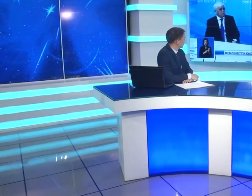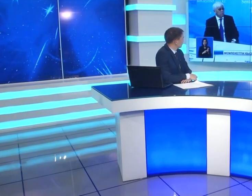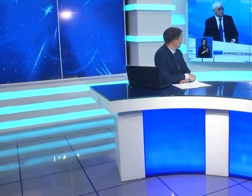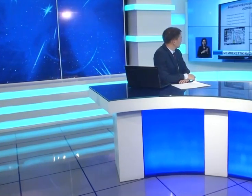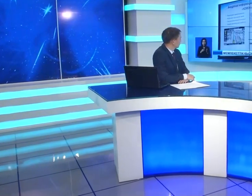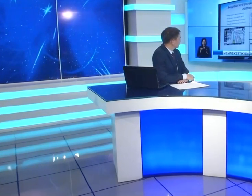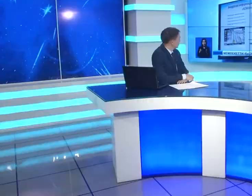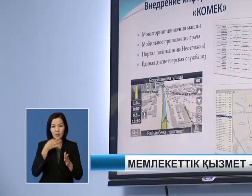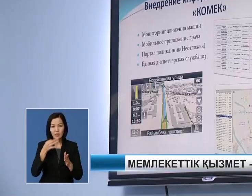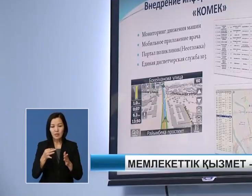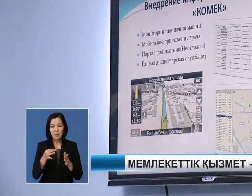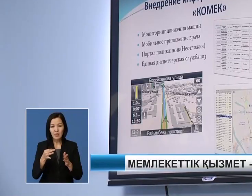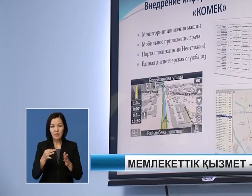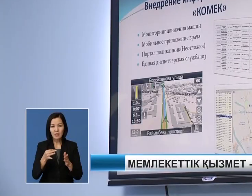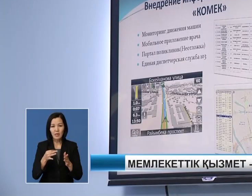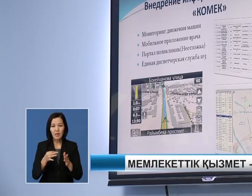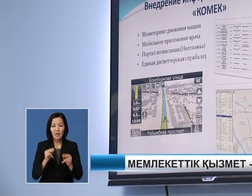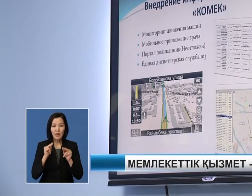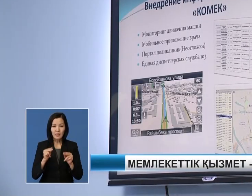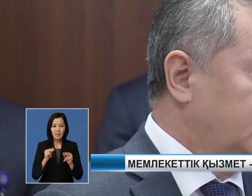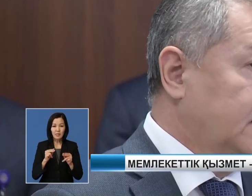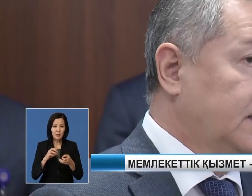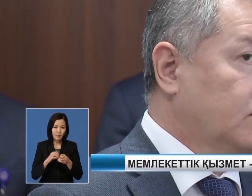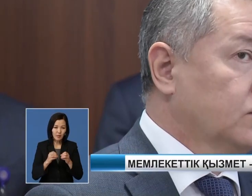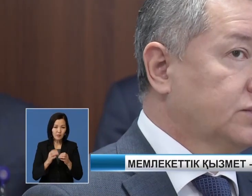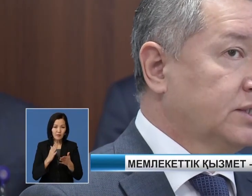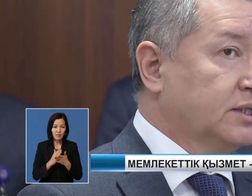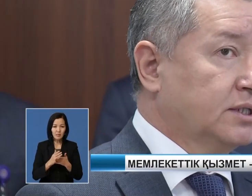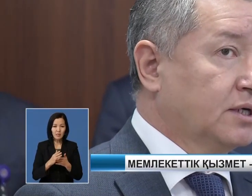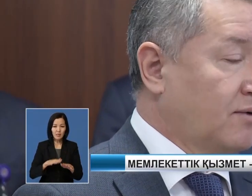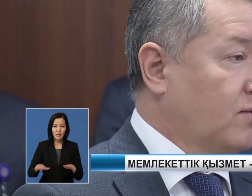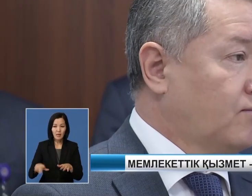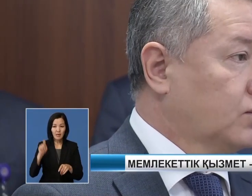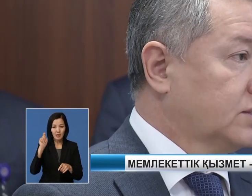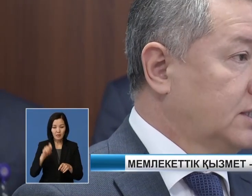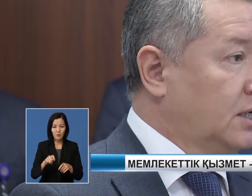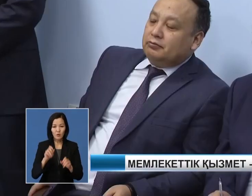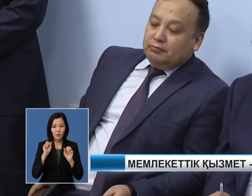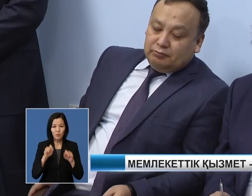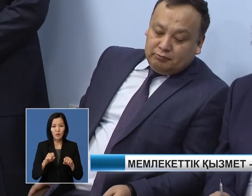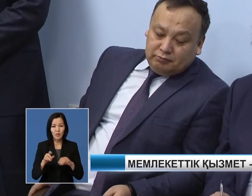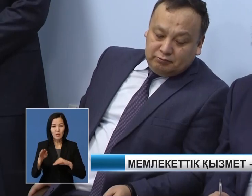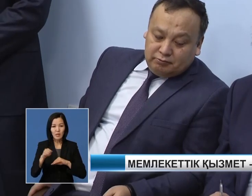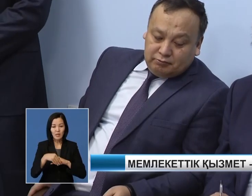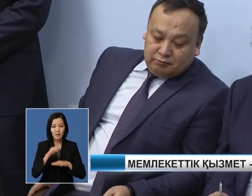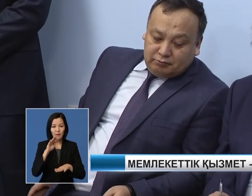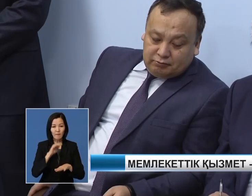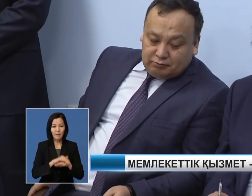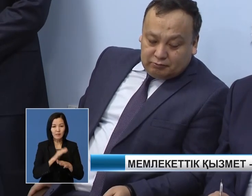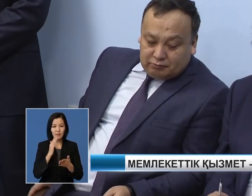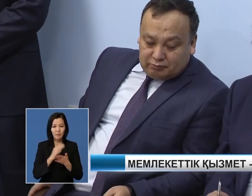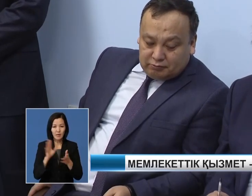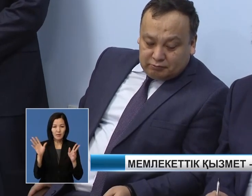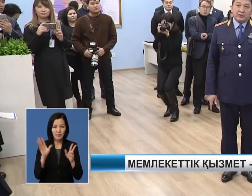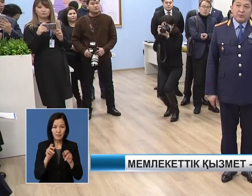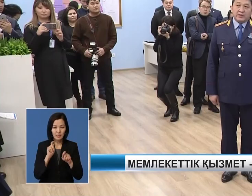жауапкершілігі. Адалдықтарына алаңдағандар осы алаңға келсе болғаны. Әлік Шпекбаев жылт еткен жемқорлық фактісі қараусыз қалмайды